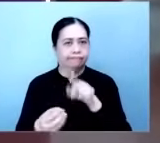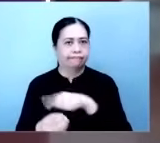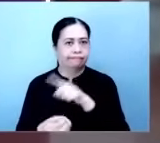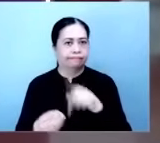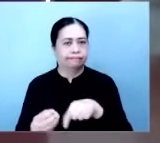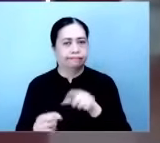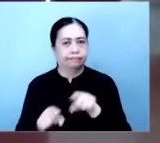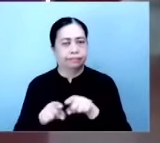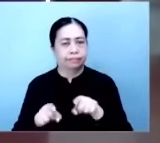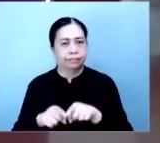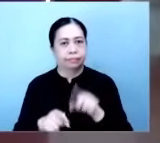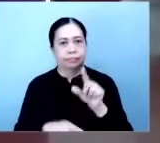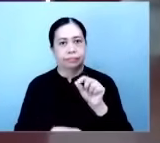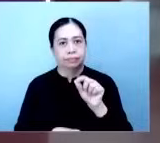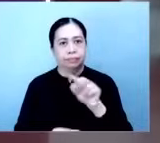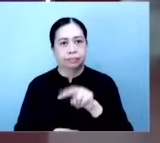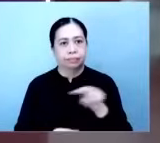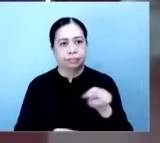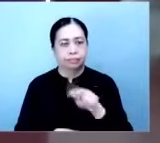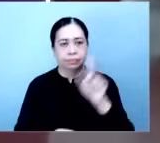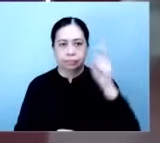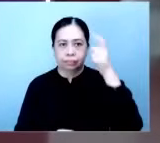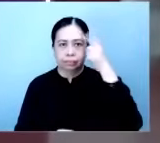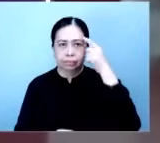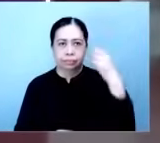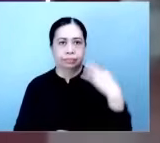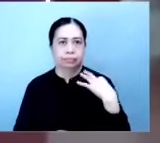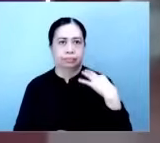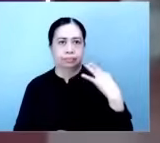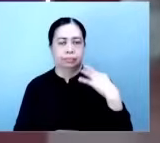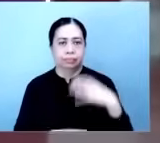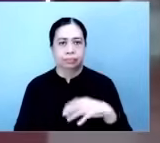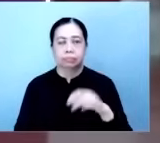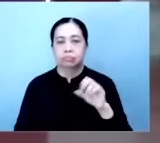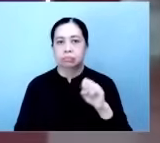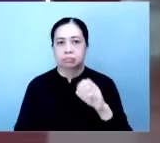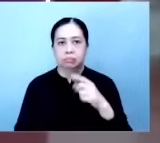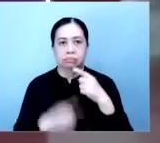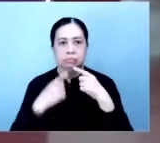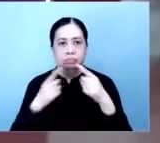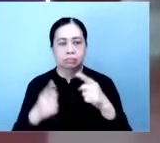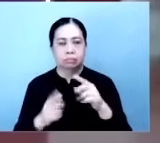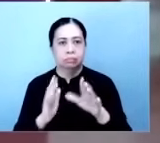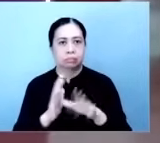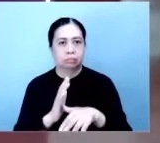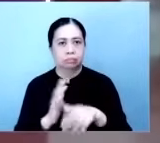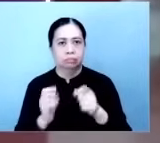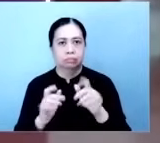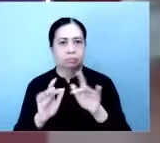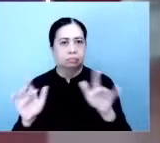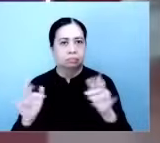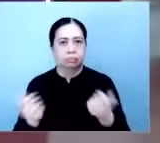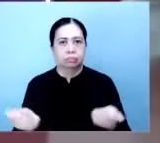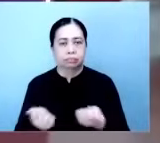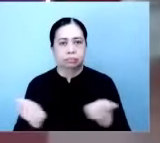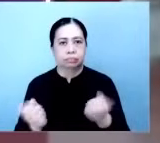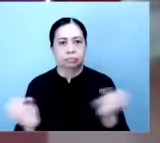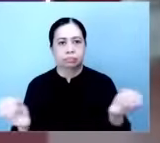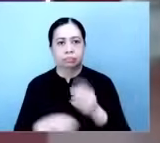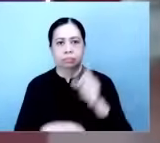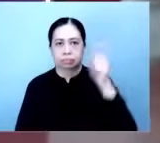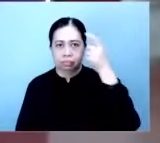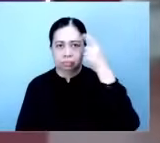bilang 2022 gubernatorial candidate. Dahil dyan, idineklara ng COMELEC na bakante ang Office of the Governor ng